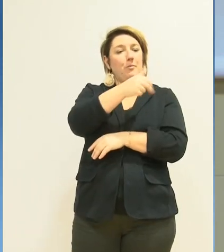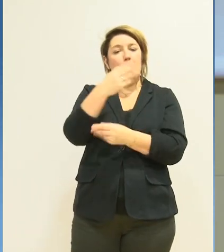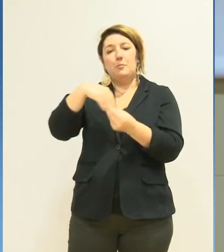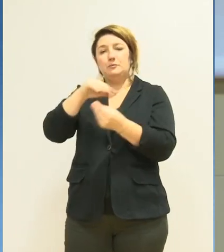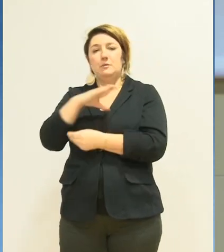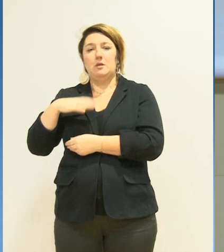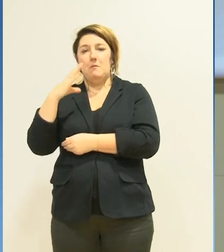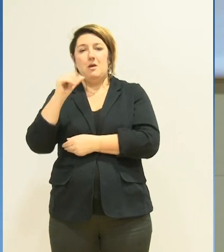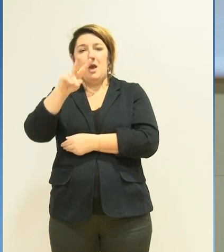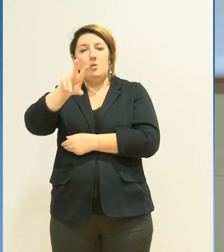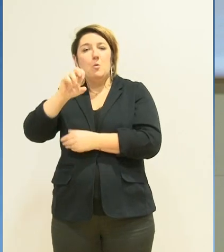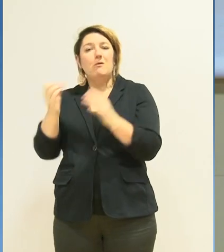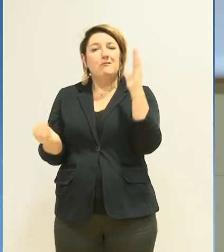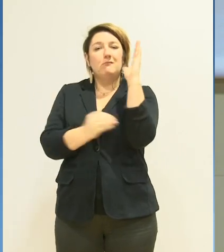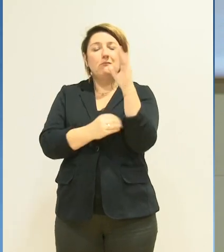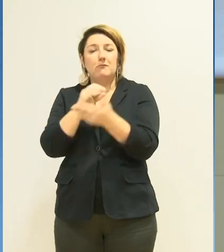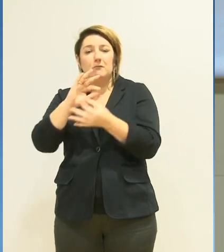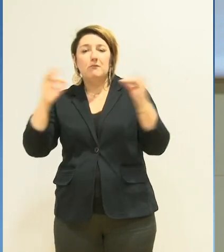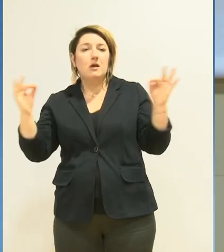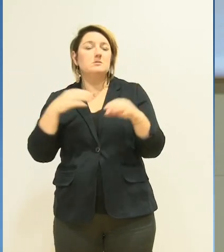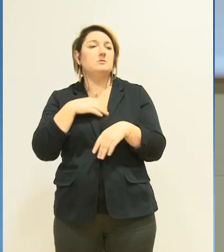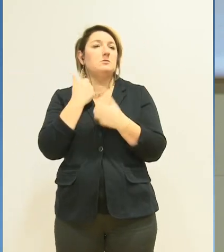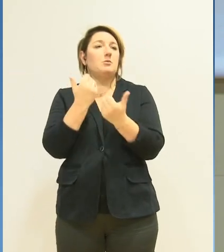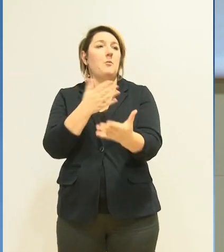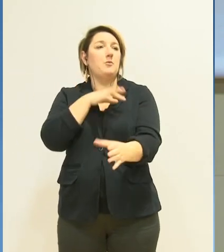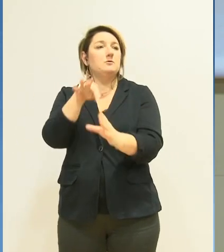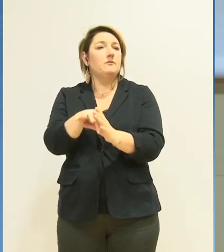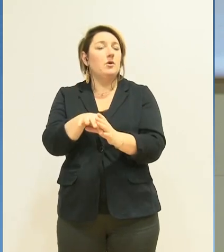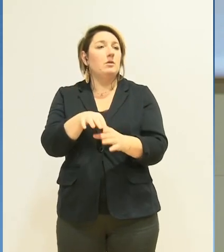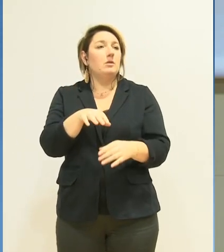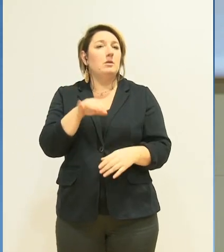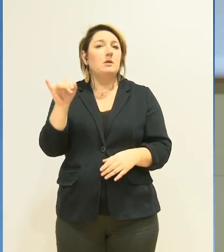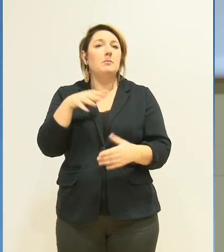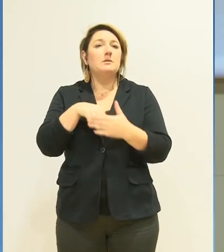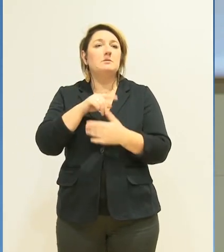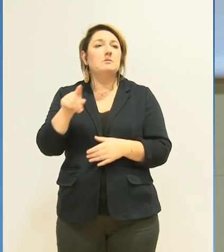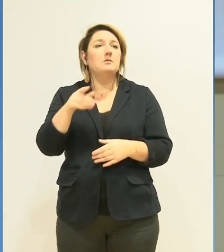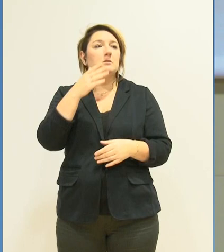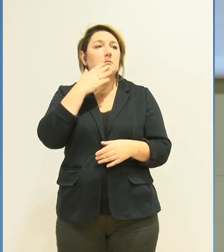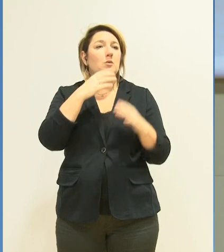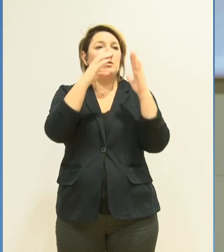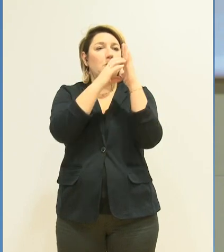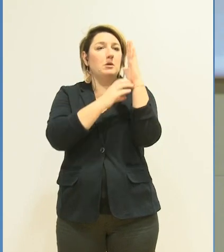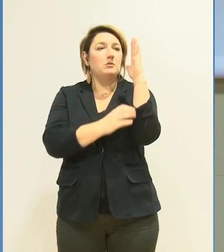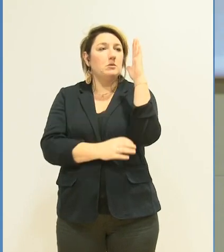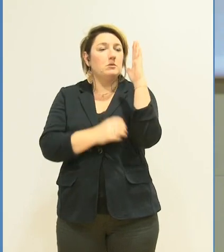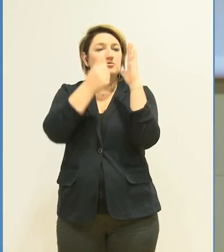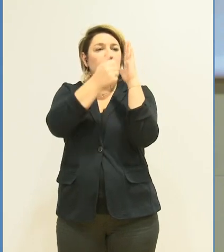ne prend pas part au vote donc rp oui faire voter chaque délibération